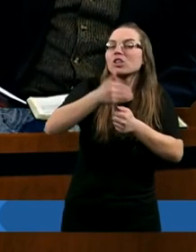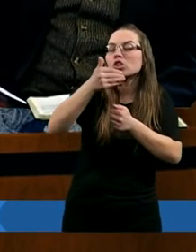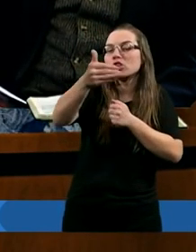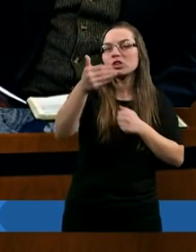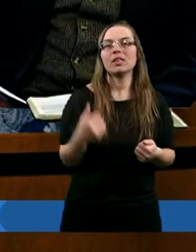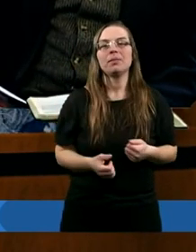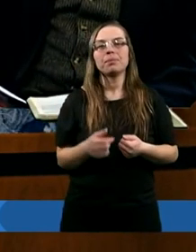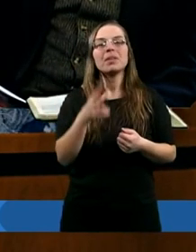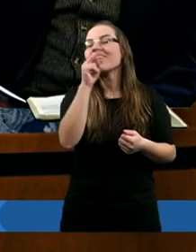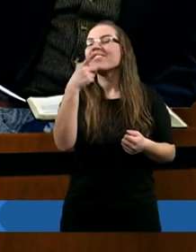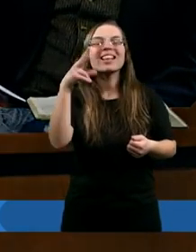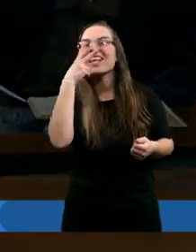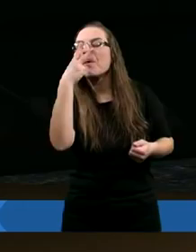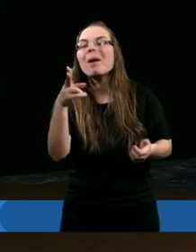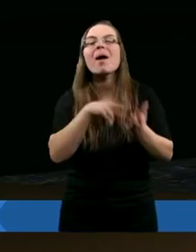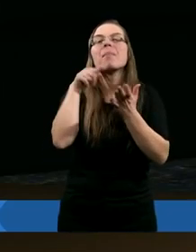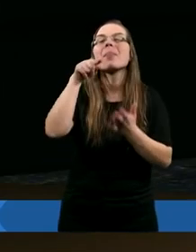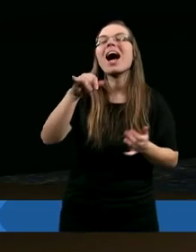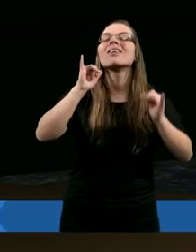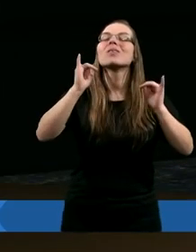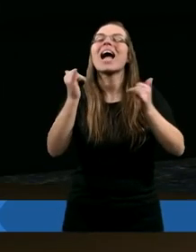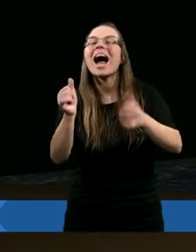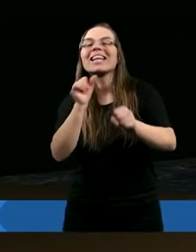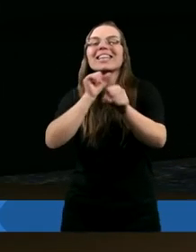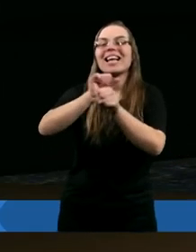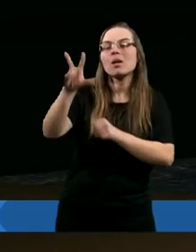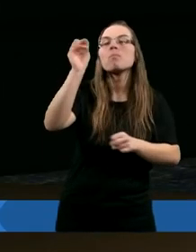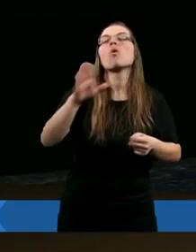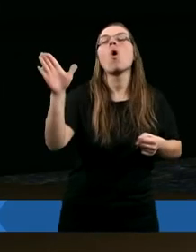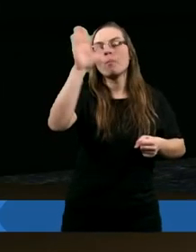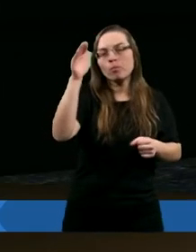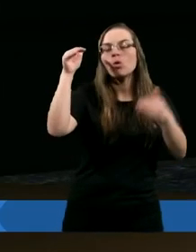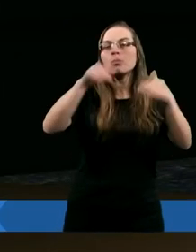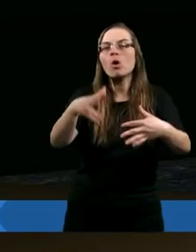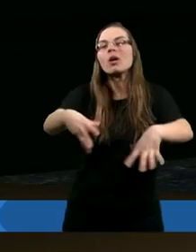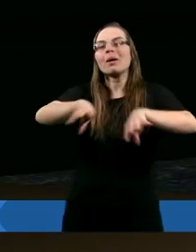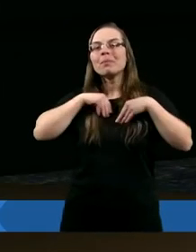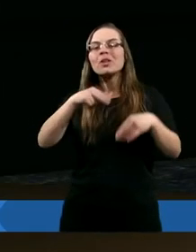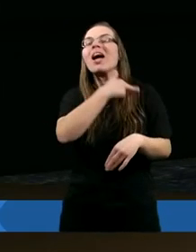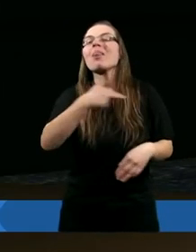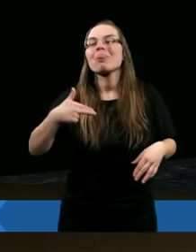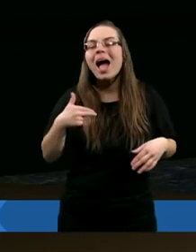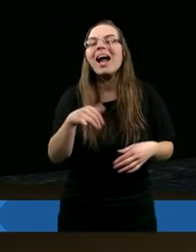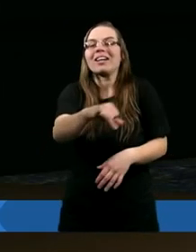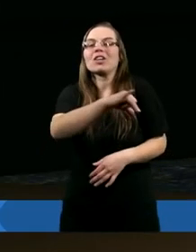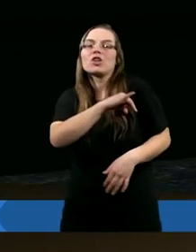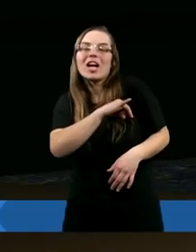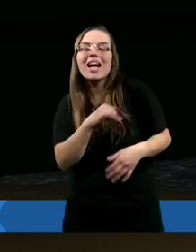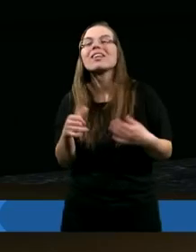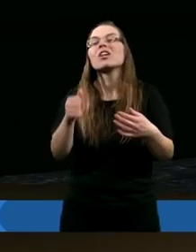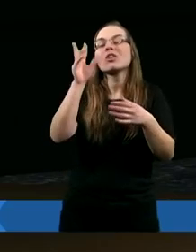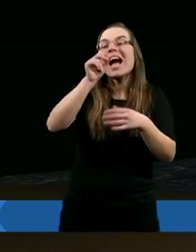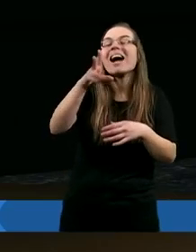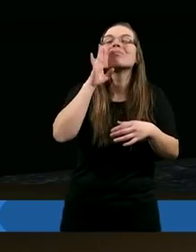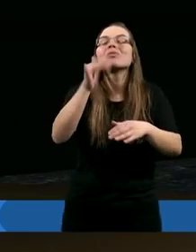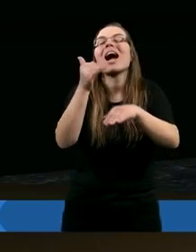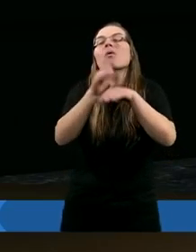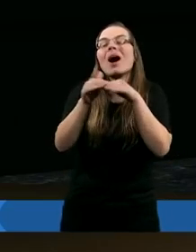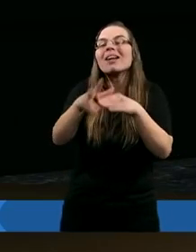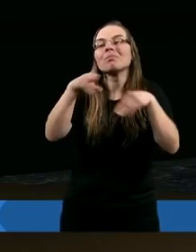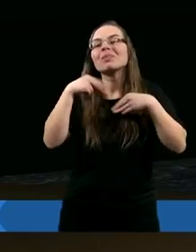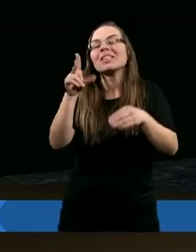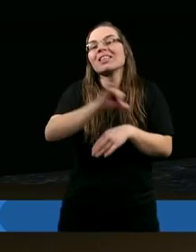Więc nie patrzmy na to, jacy jesteśmy, bo Bóg może przyjąć nas, grzeszników, tak jak przyjął Łotra